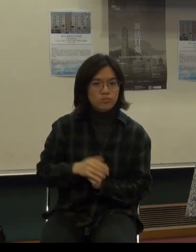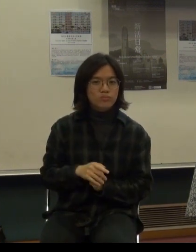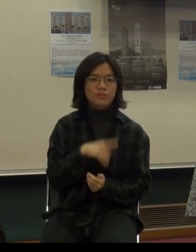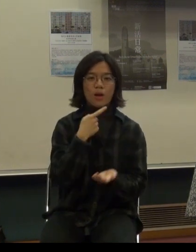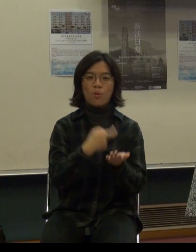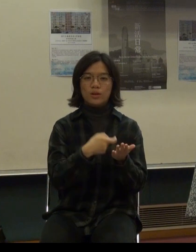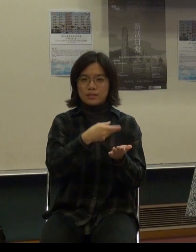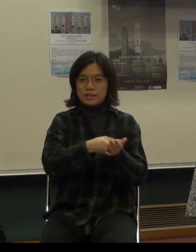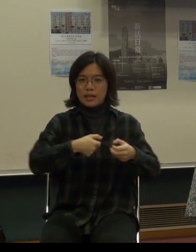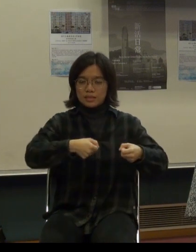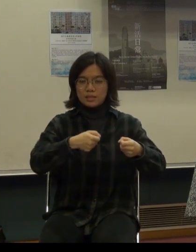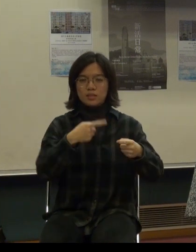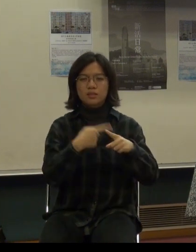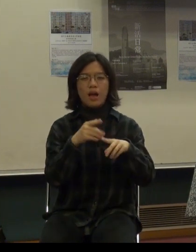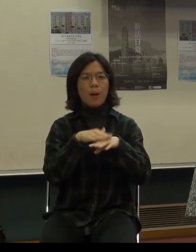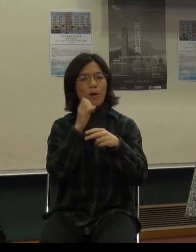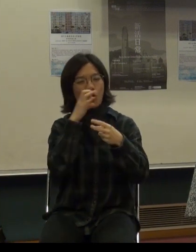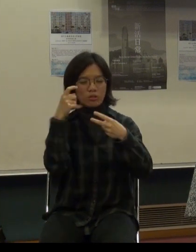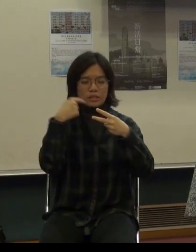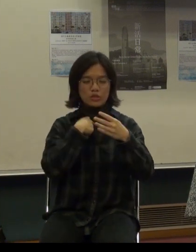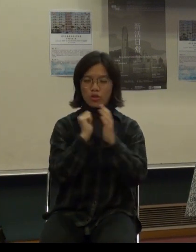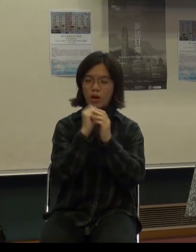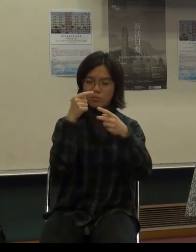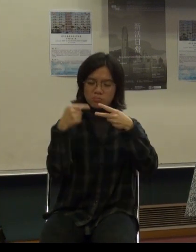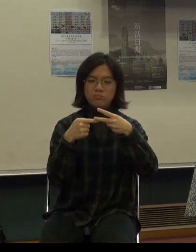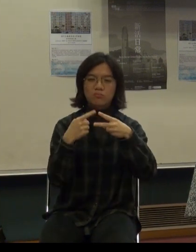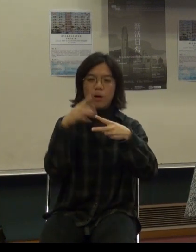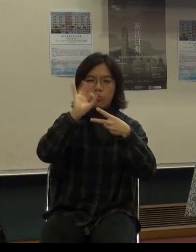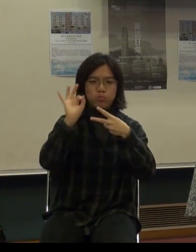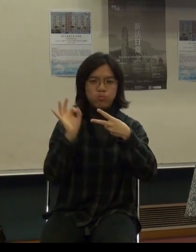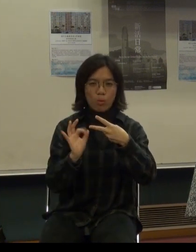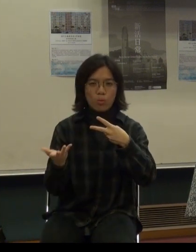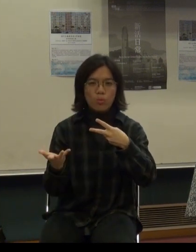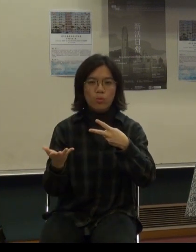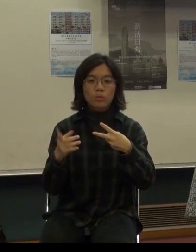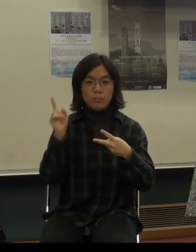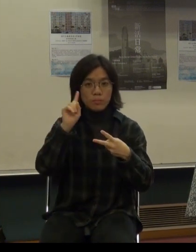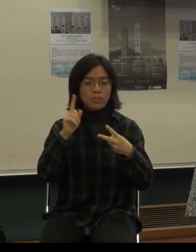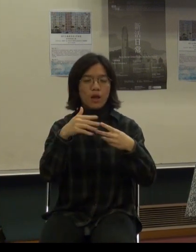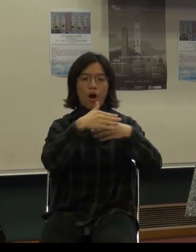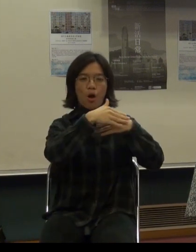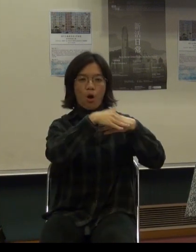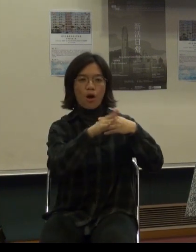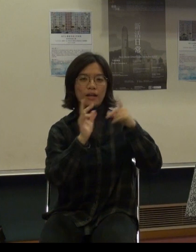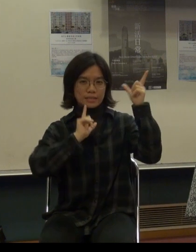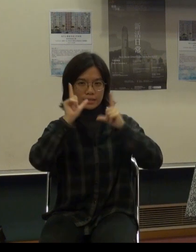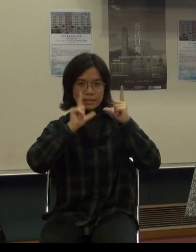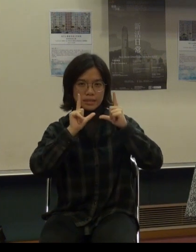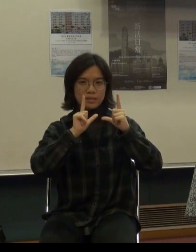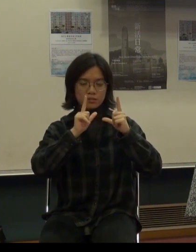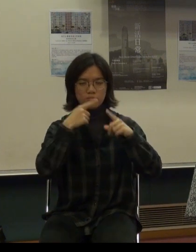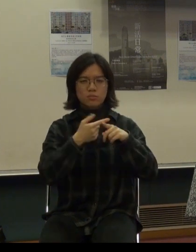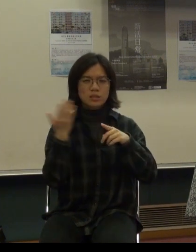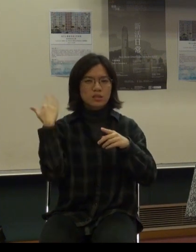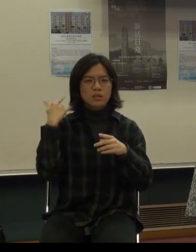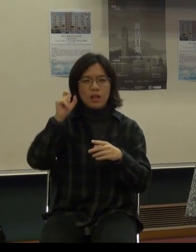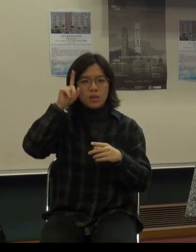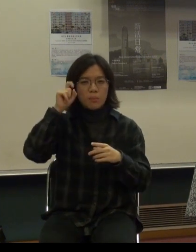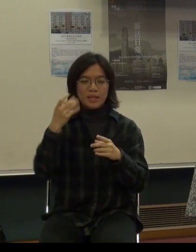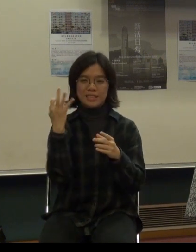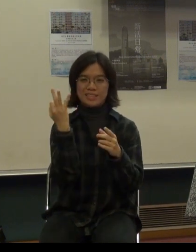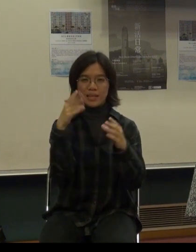咧，就兩樣都睇唔到，因為喺個建築物嘅外觀裏邊咧，佢自己本身嗰個外形佢係好獨特嘅一個三角